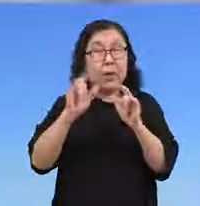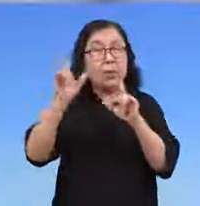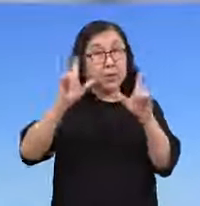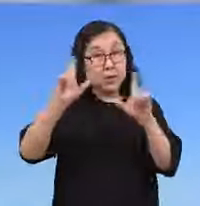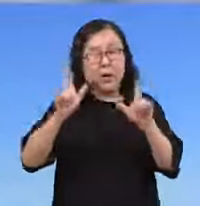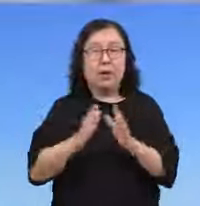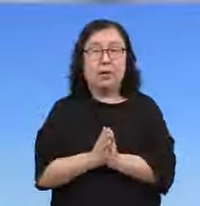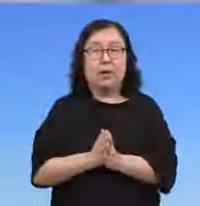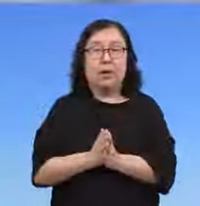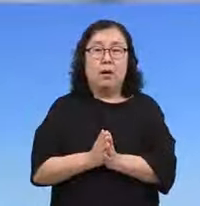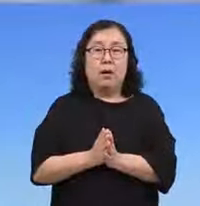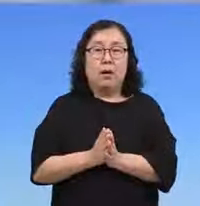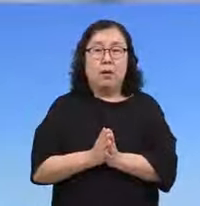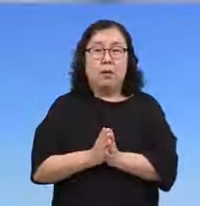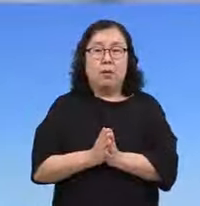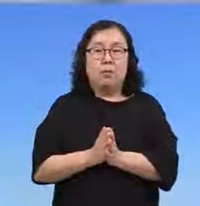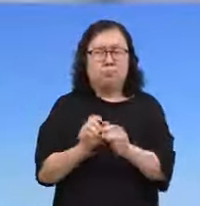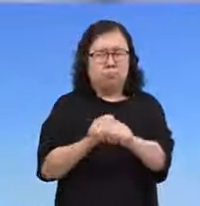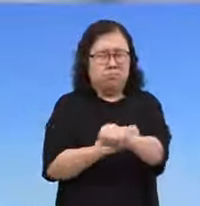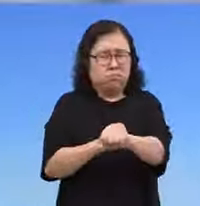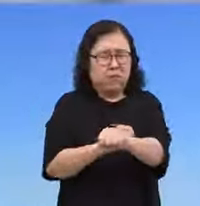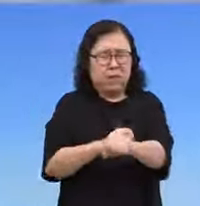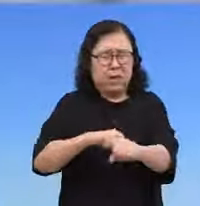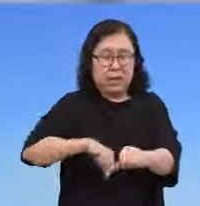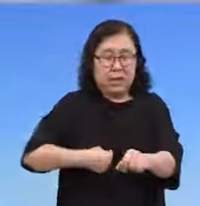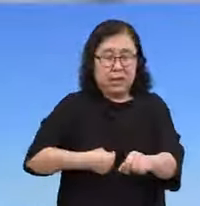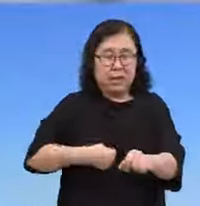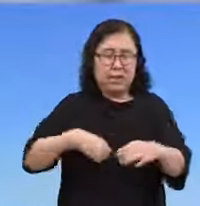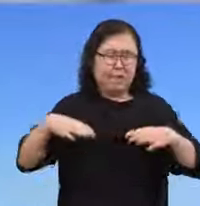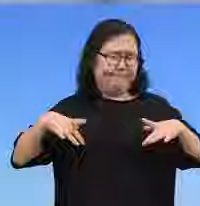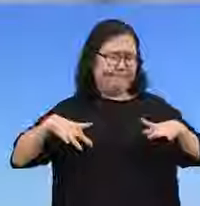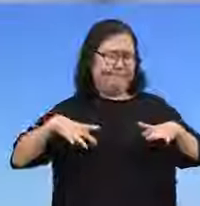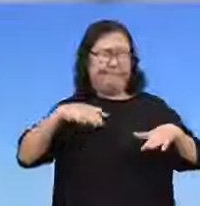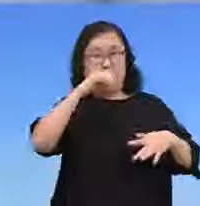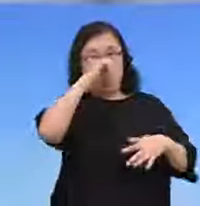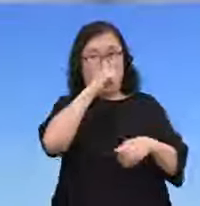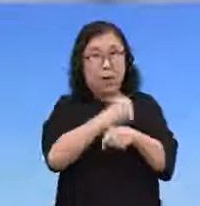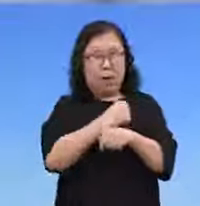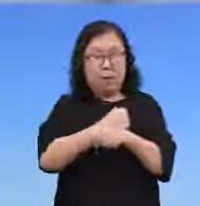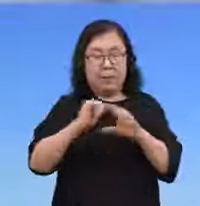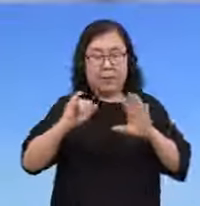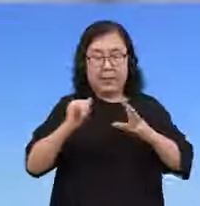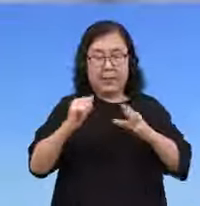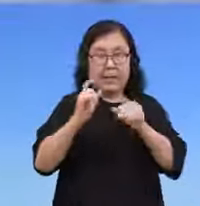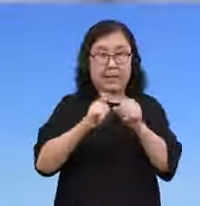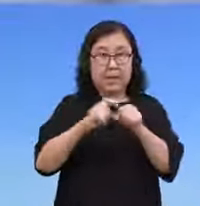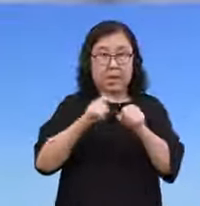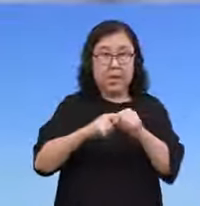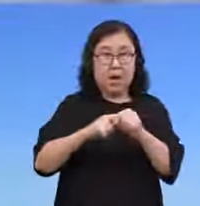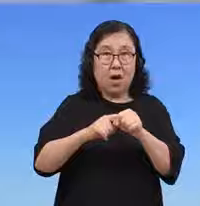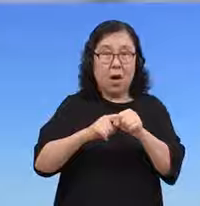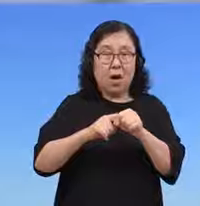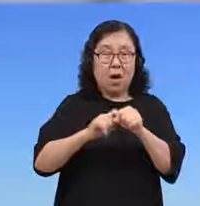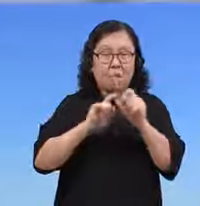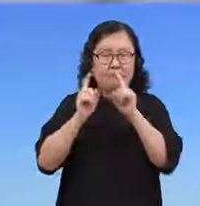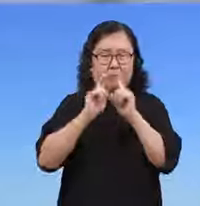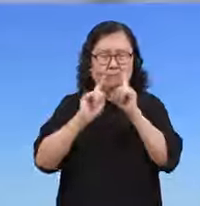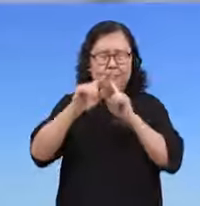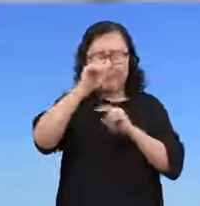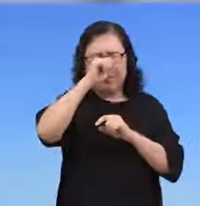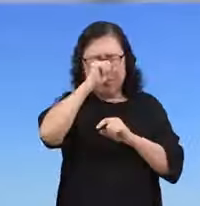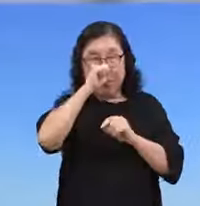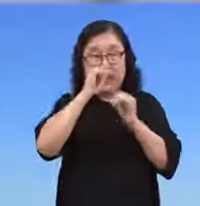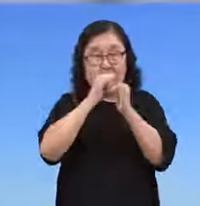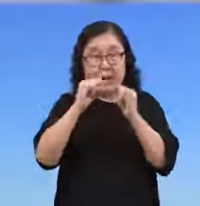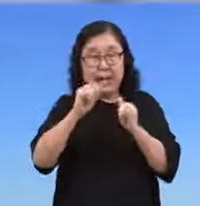유난히 그 자기를 과시하기를 좋아하고 뭔가를 이 세상적인 그 무엇을 가지고 그것을 떠벌리기 좋아하는